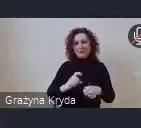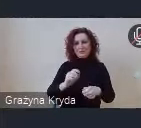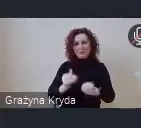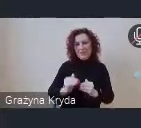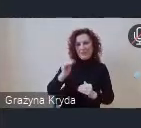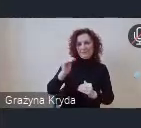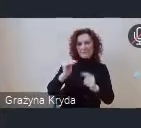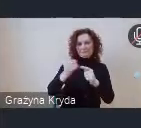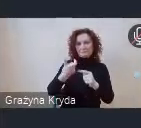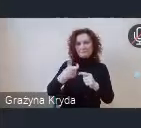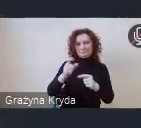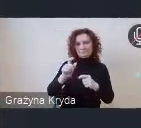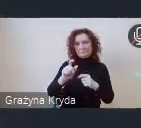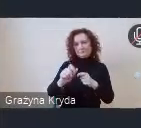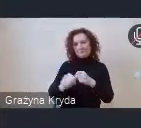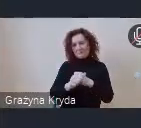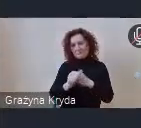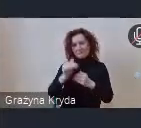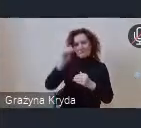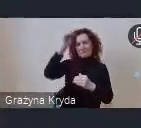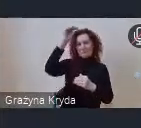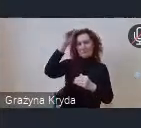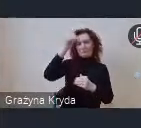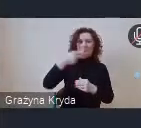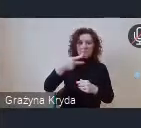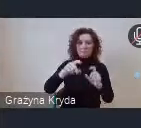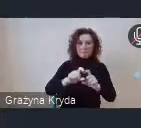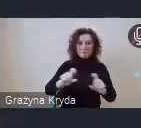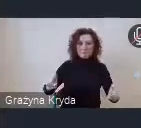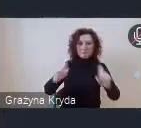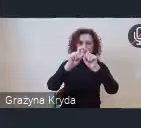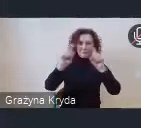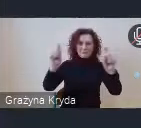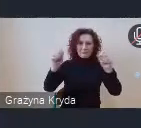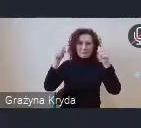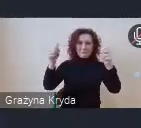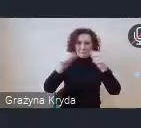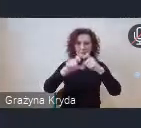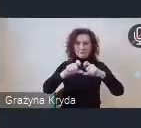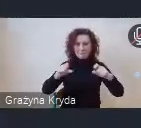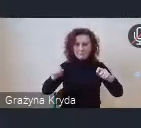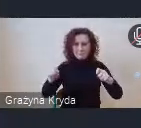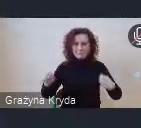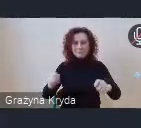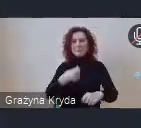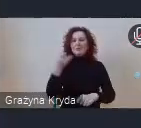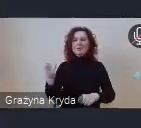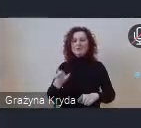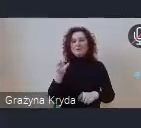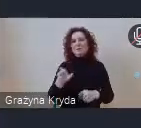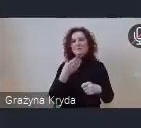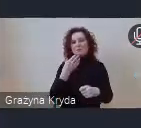cm W tę czy wewte nie robi różnicy ale zawsze kiedy widzimy ten rodzaj Drzwi zawsze Zalecamy oznaczenie